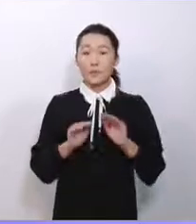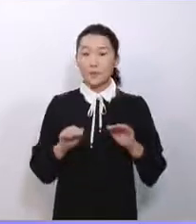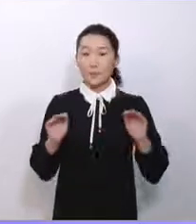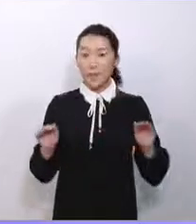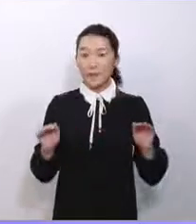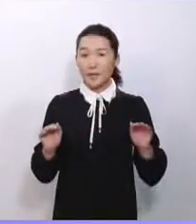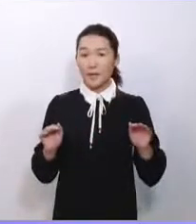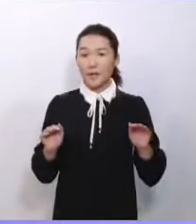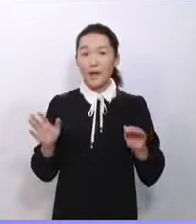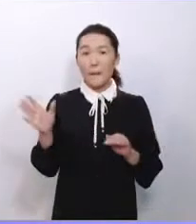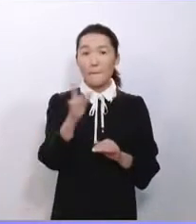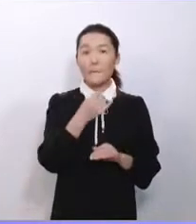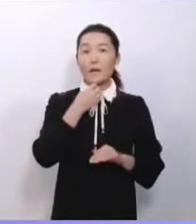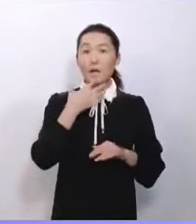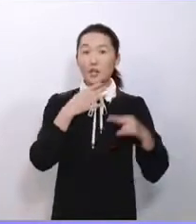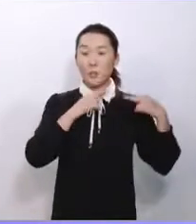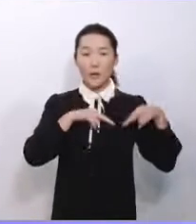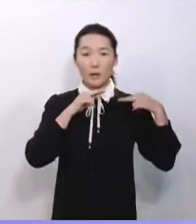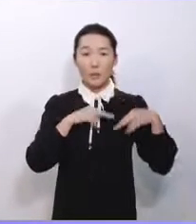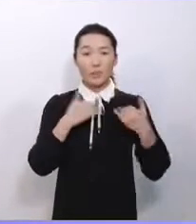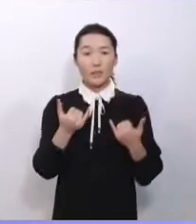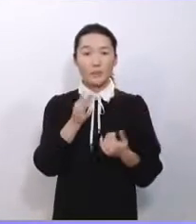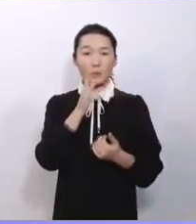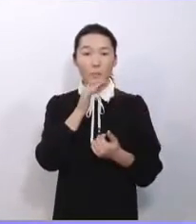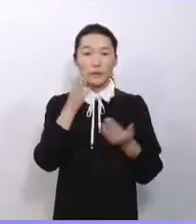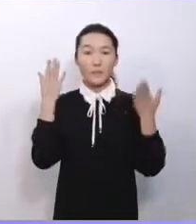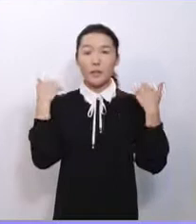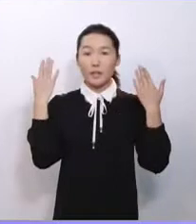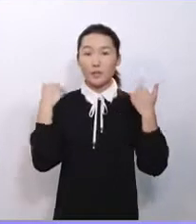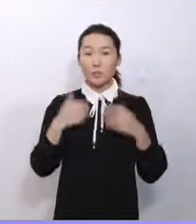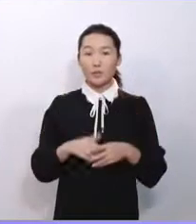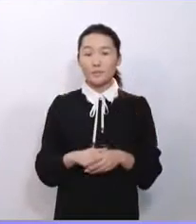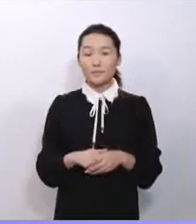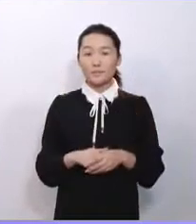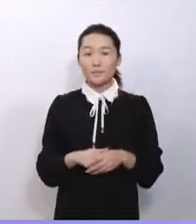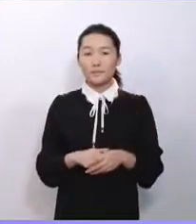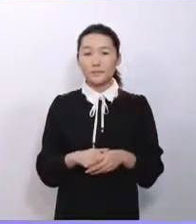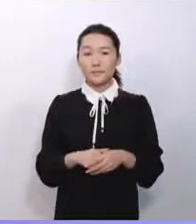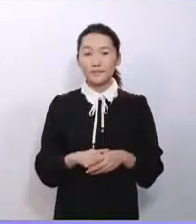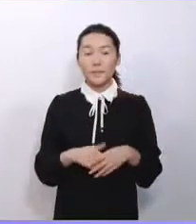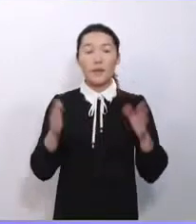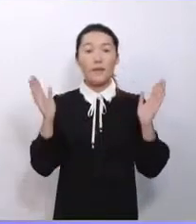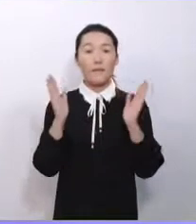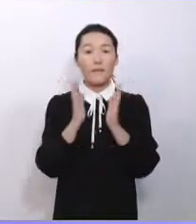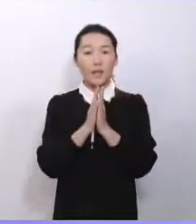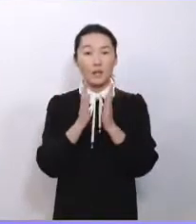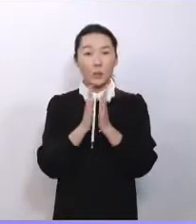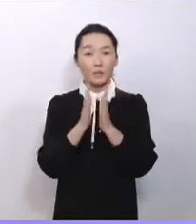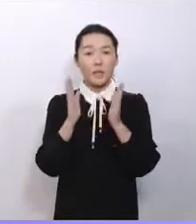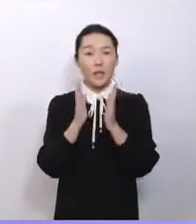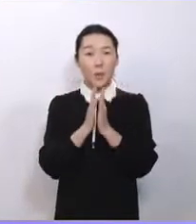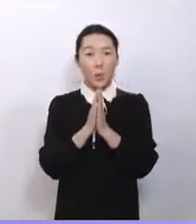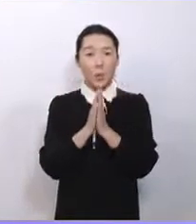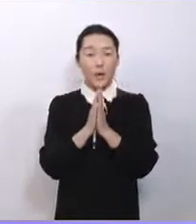Ребята, мы хорошо поработали и пришло время отдохнуть. В ладоши мы